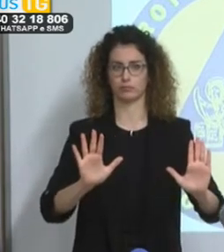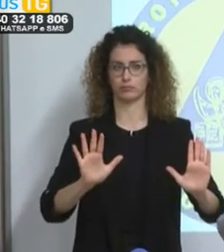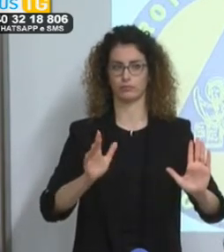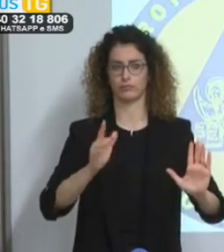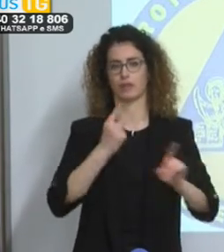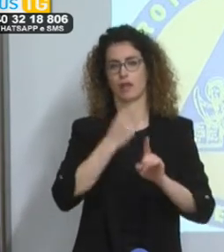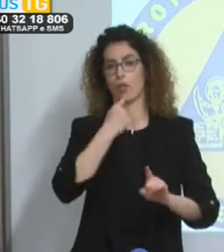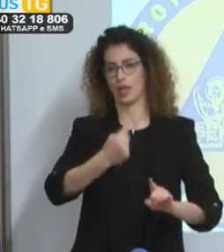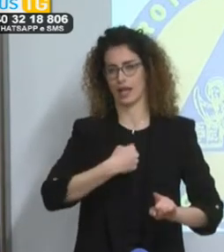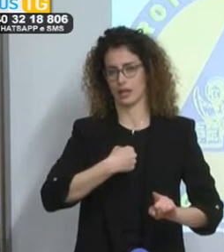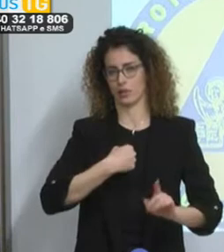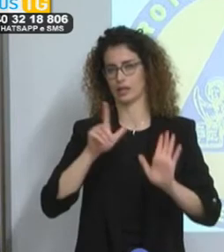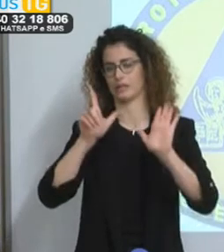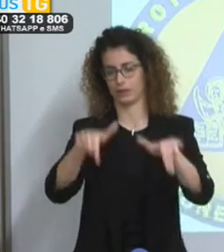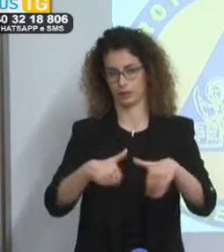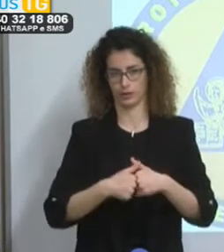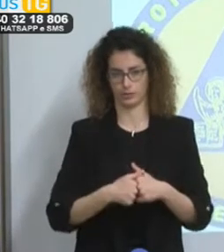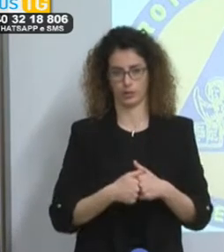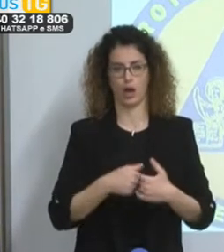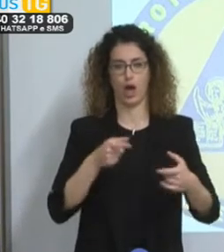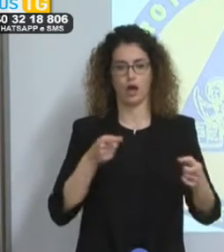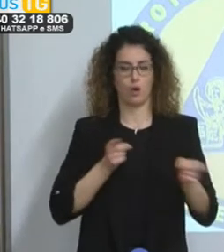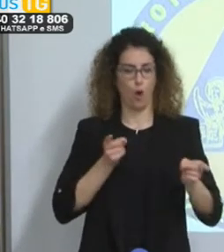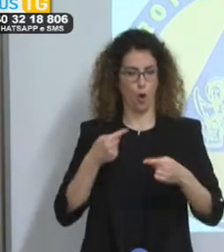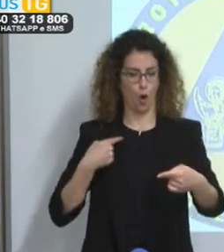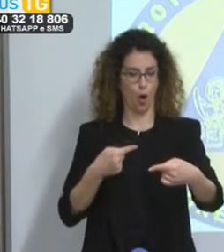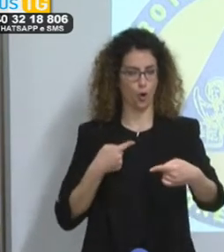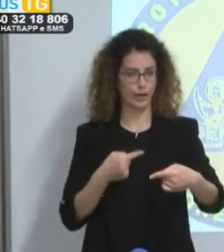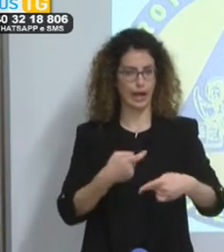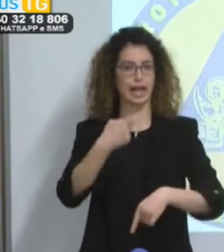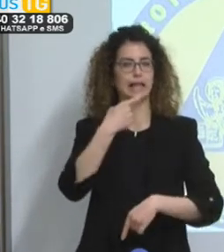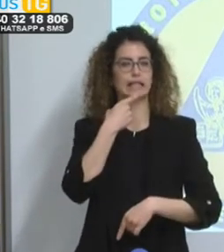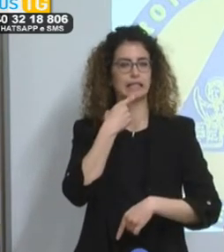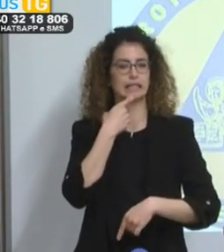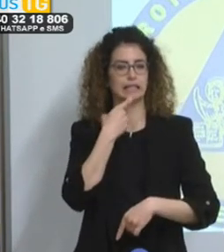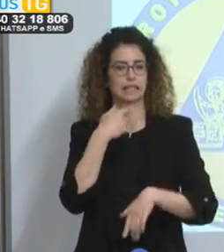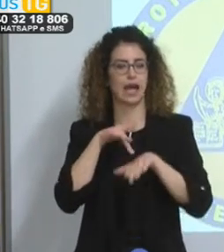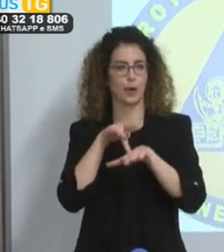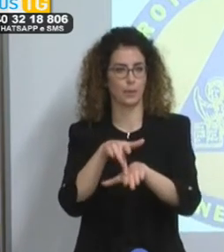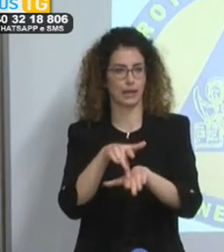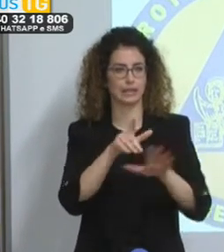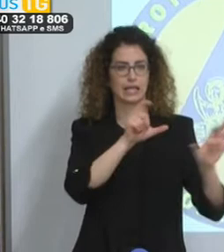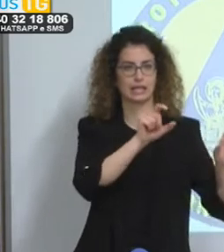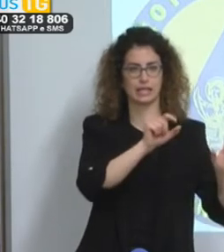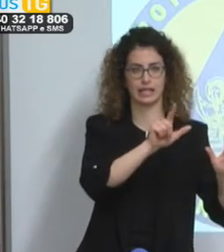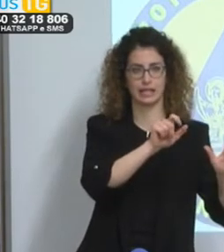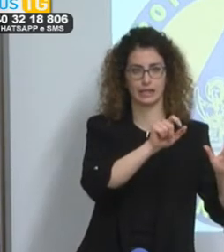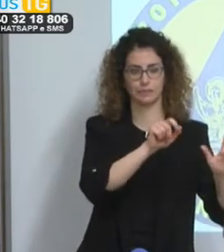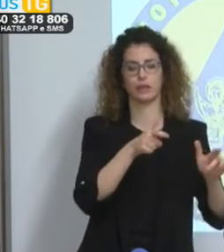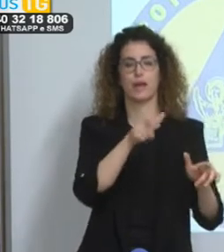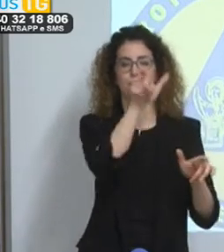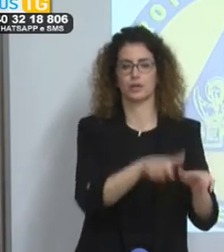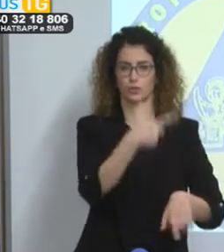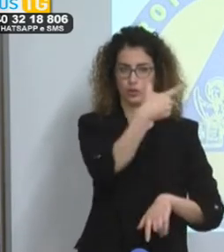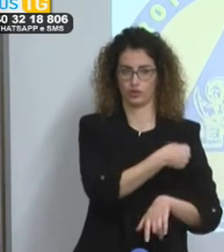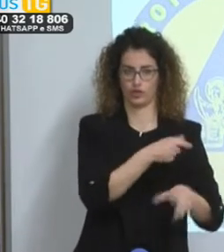noi. Nel frattempo l'accompagnatore dai 70 anni in su, cioè il vaccinato dei 70